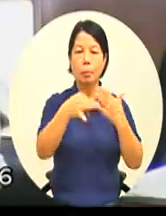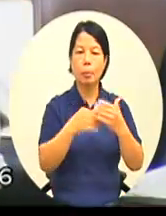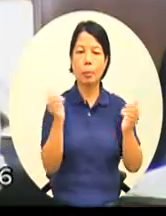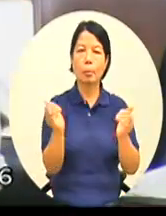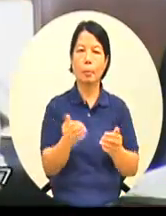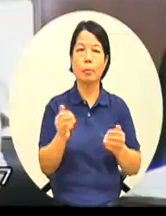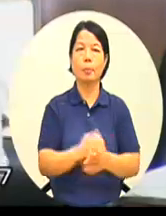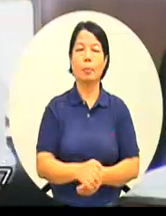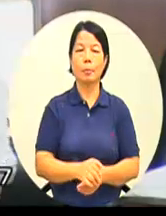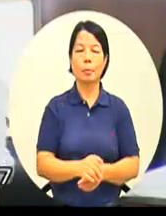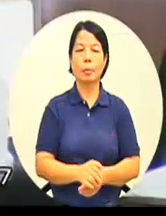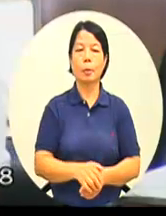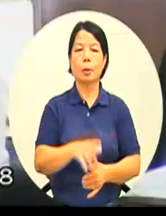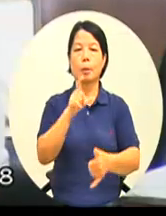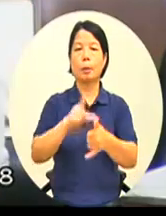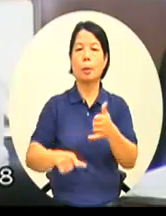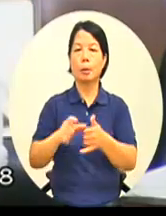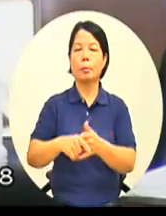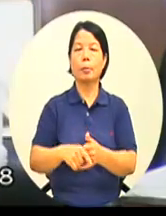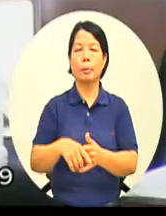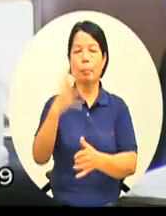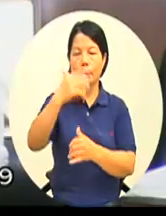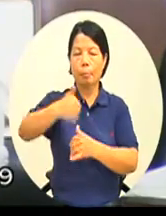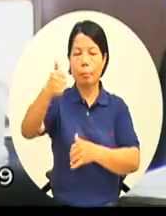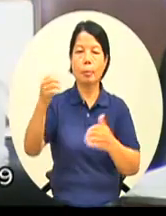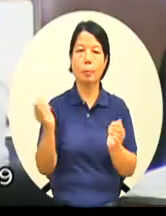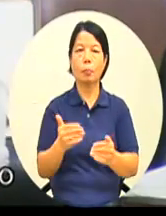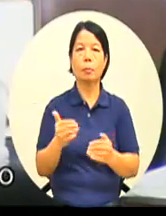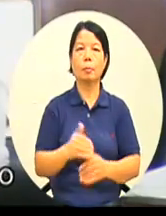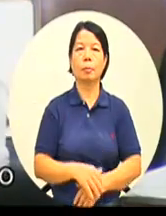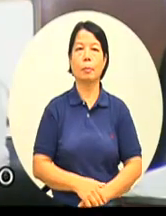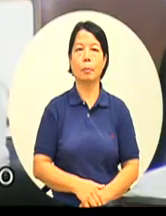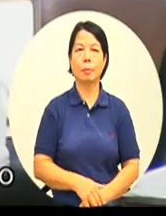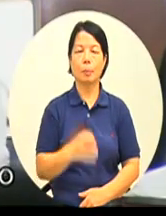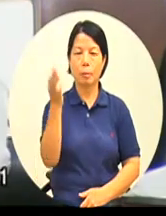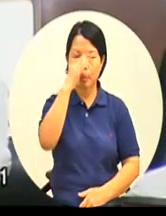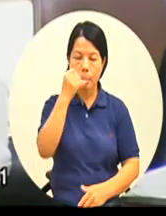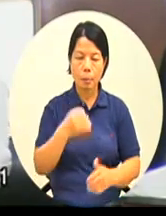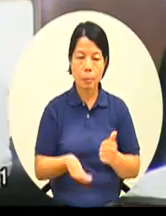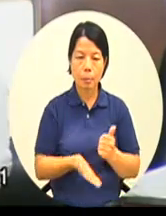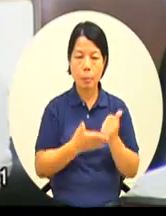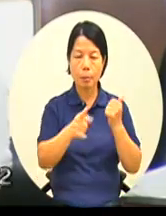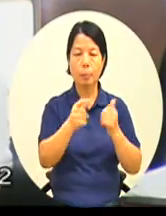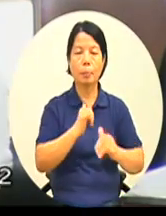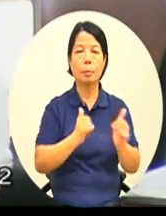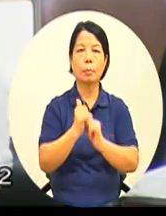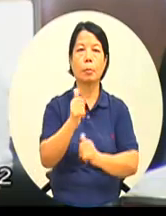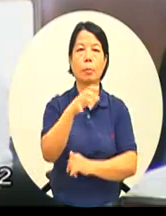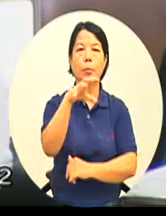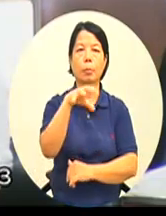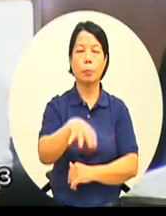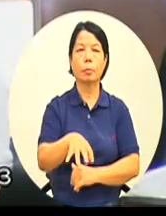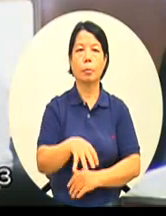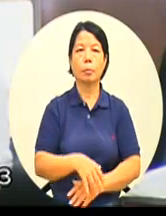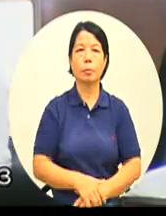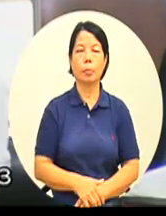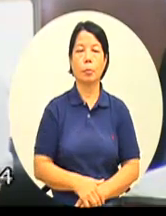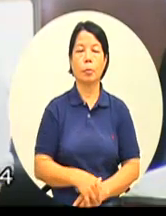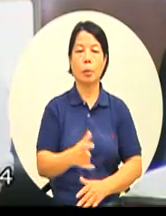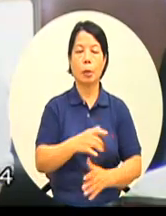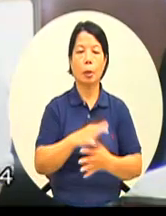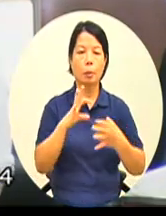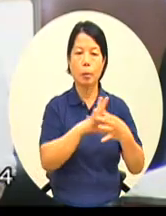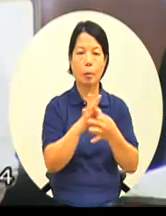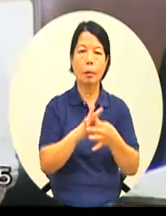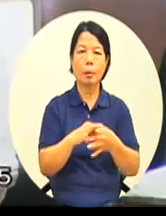些是个别营业者的问题。那后来他们找到一个社会局的一个当地的一个联络员，我也不知